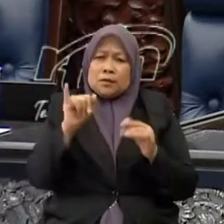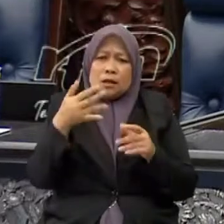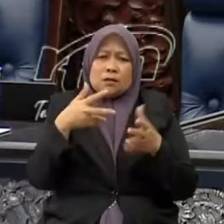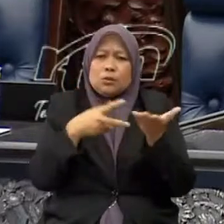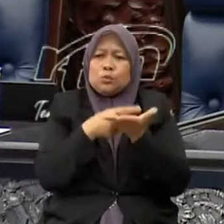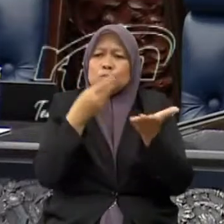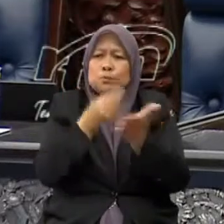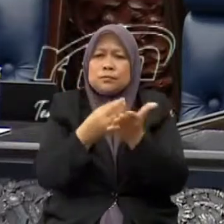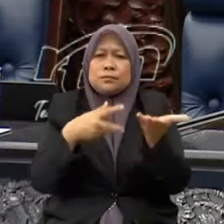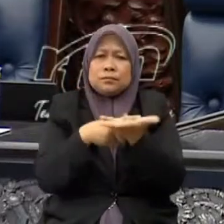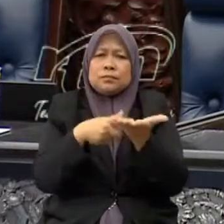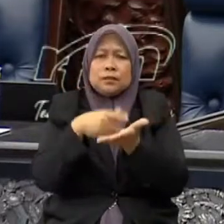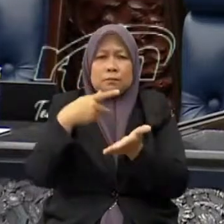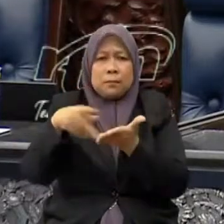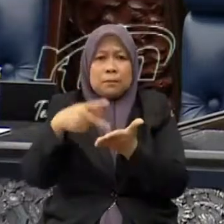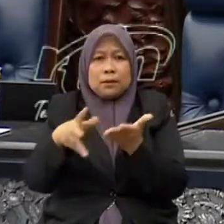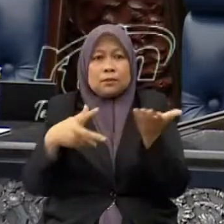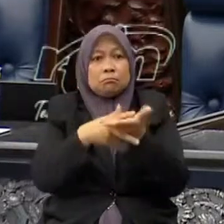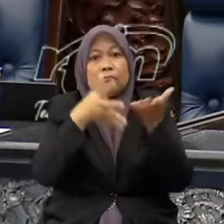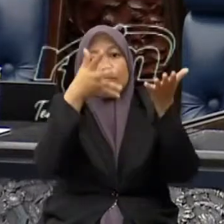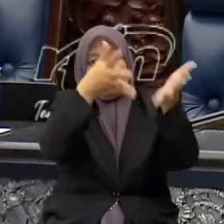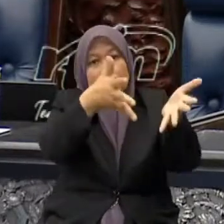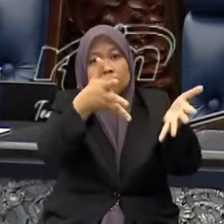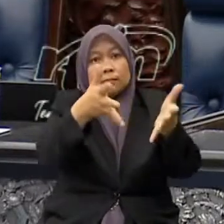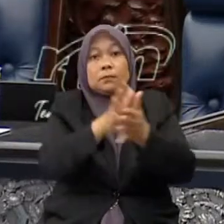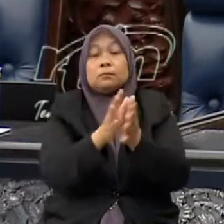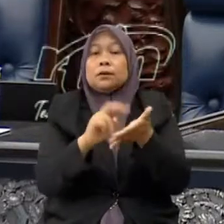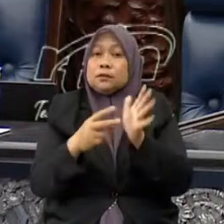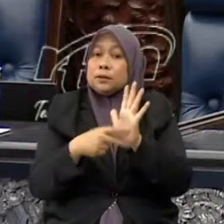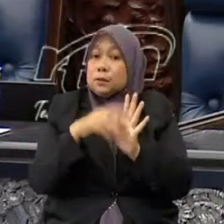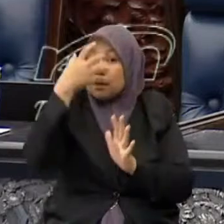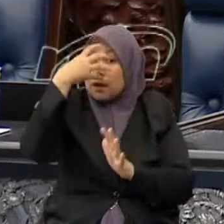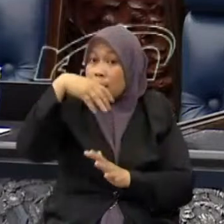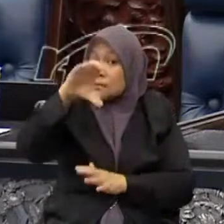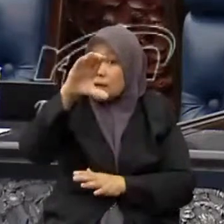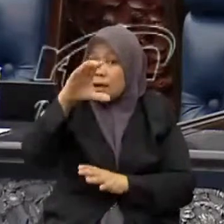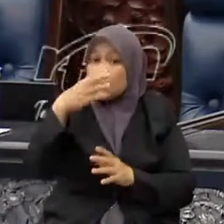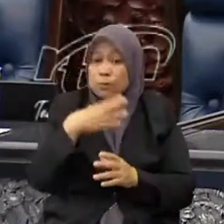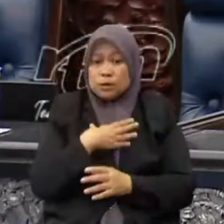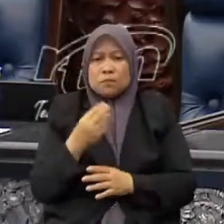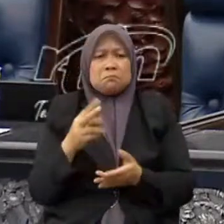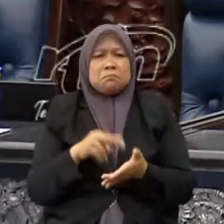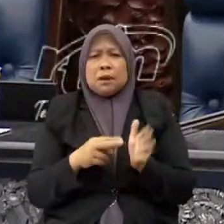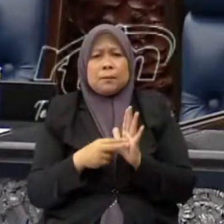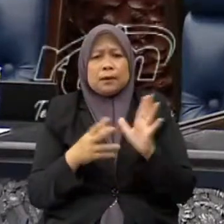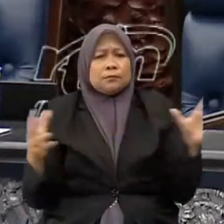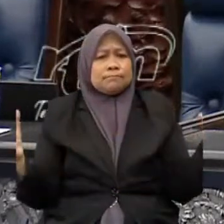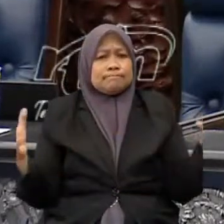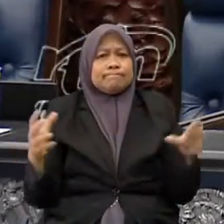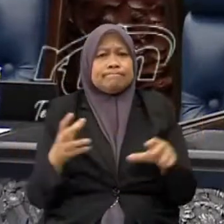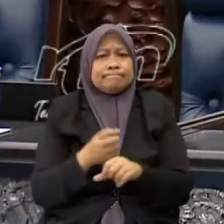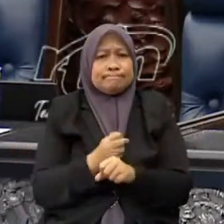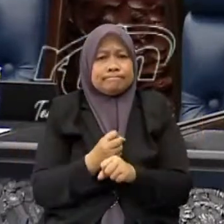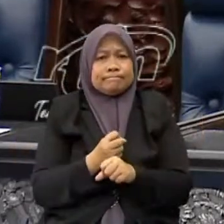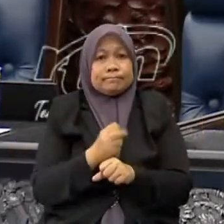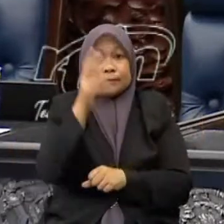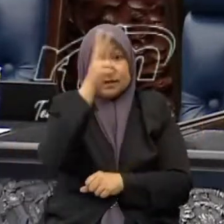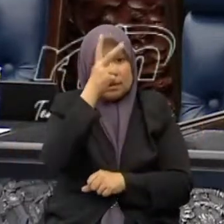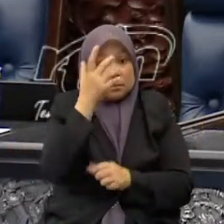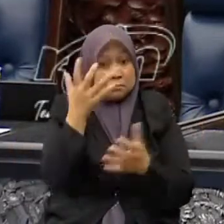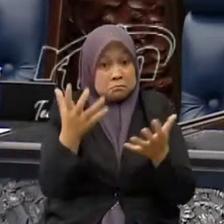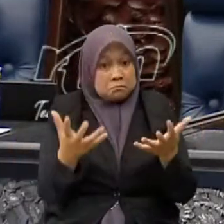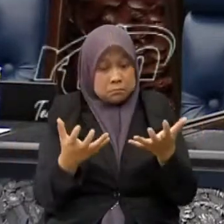rakyat gojek gajah putih ini apakah resolusi kerajaan Adakah kerajaan